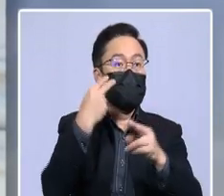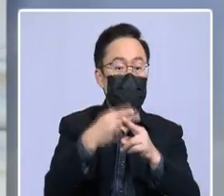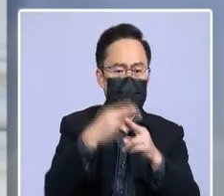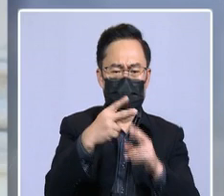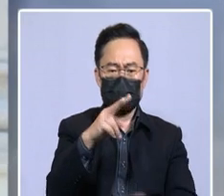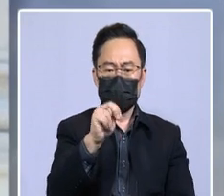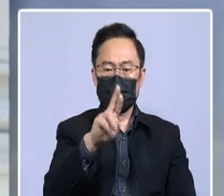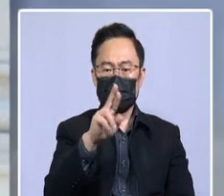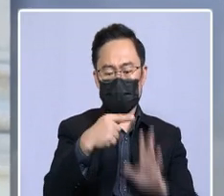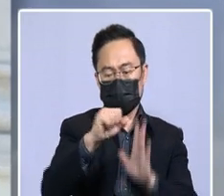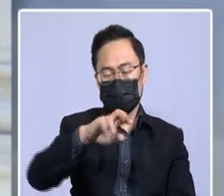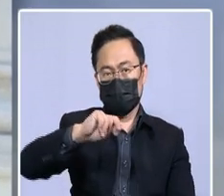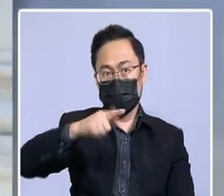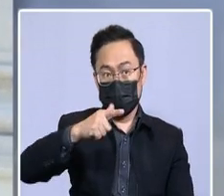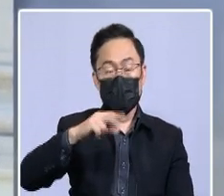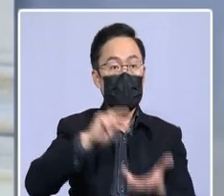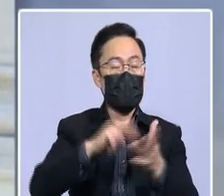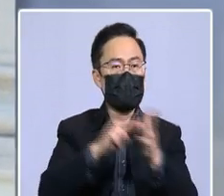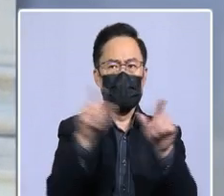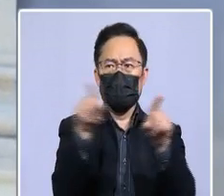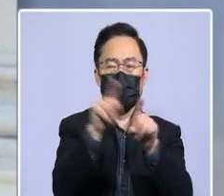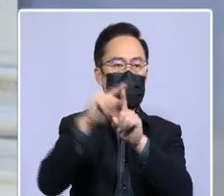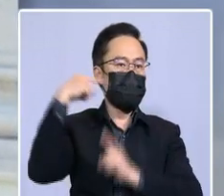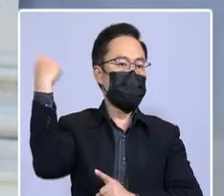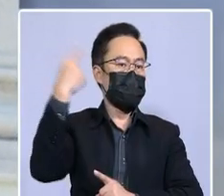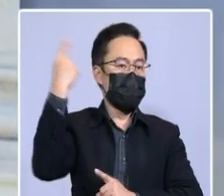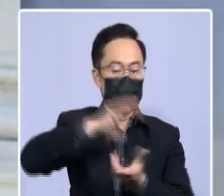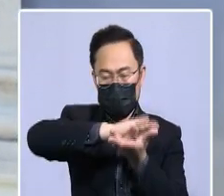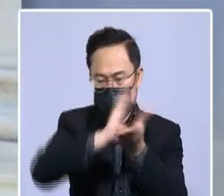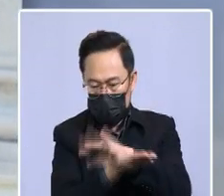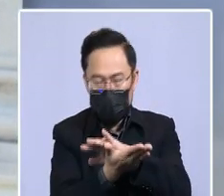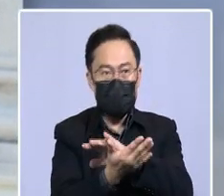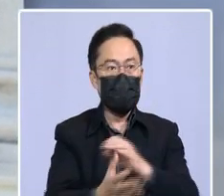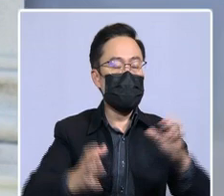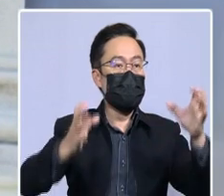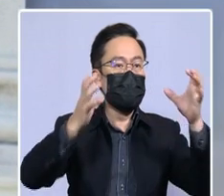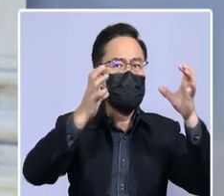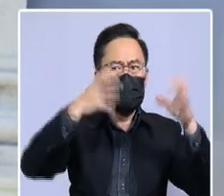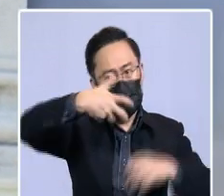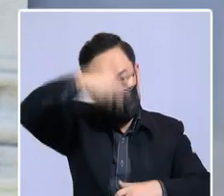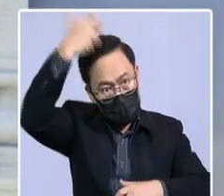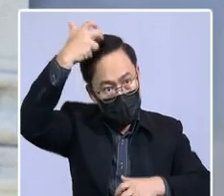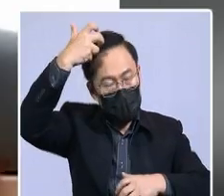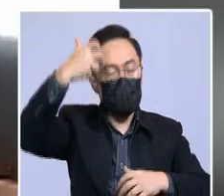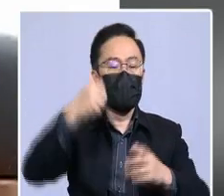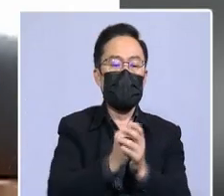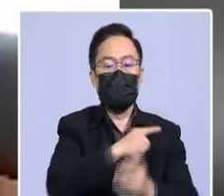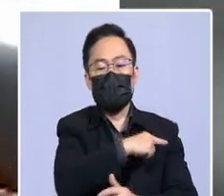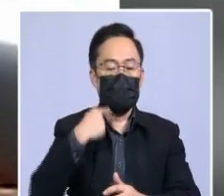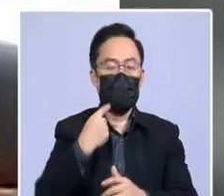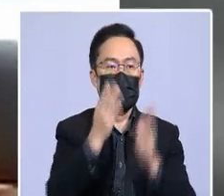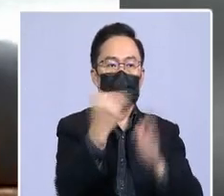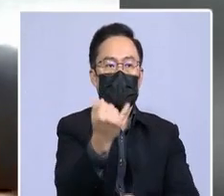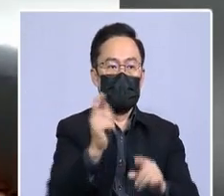ารายณ์นักโหราศาสตร์ชื่อดังจึงมองว่าเป็นการช่วยเสริมพลังอำนาจเพื่อป้องกันเหตุร้ายและภัยพาน อย่างนร